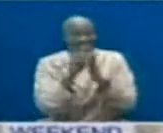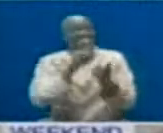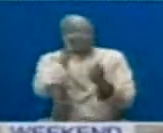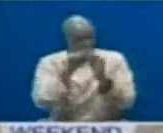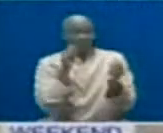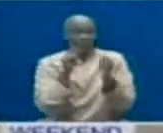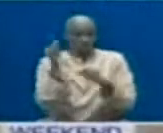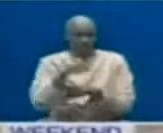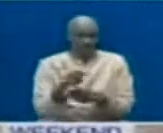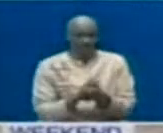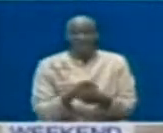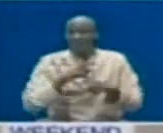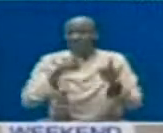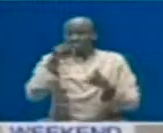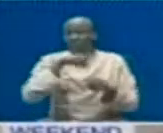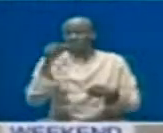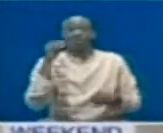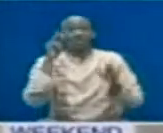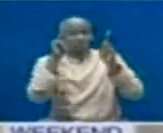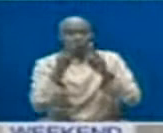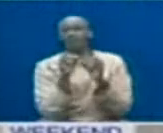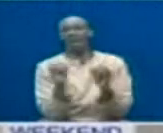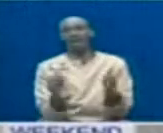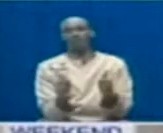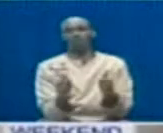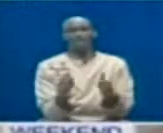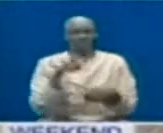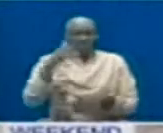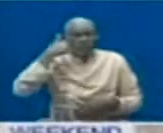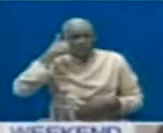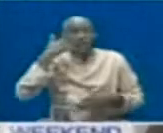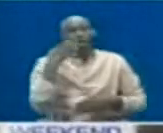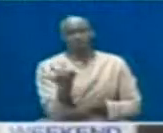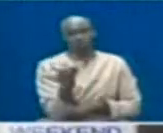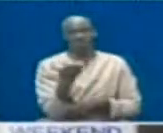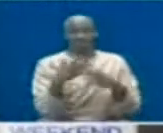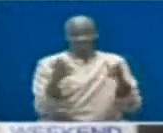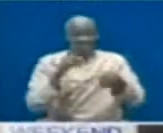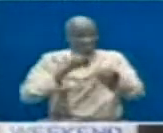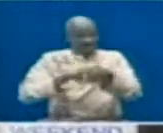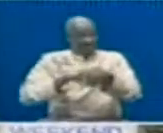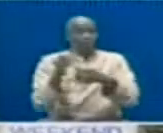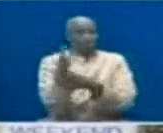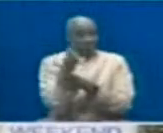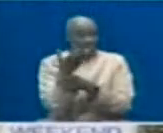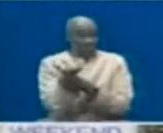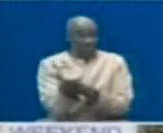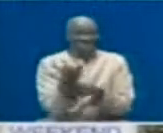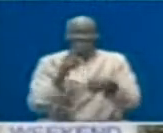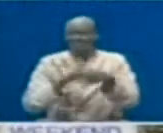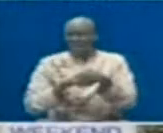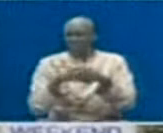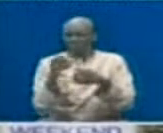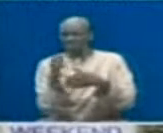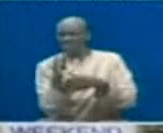watasema. But Bob never made it home to Kisumu, and his phone was turned off sometime on Thursday. Ikifika jioni